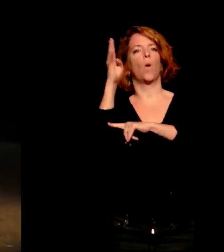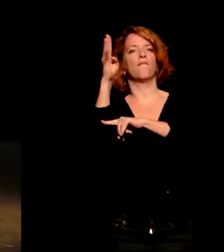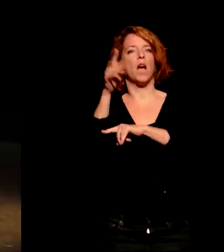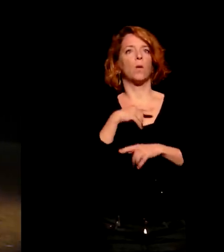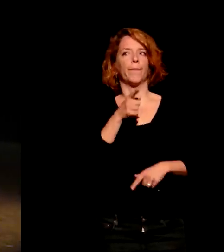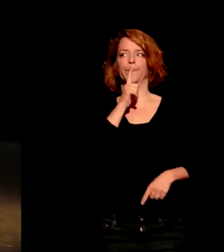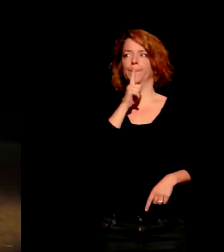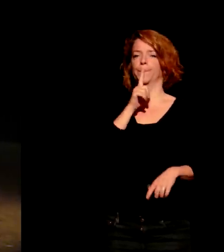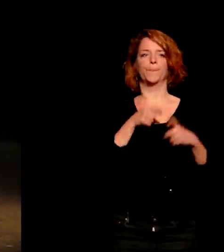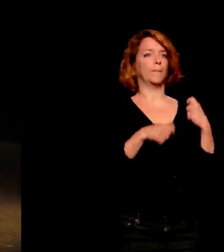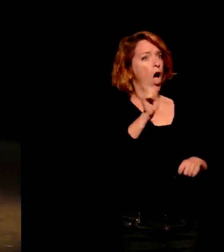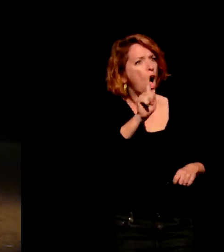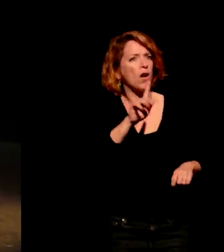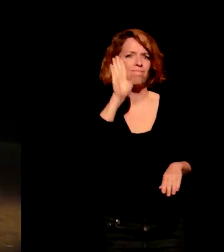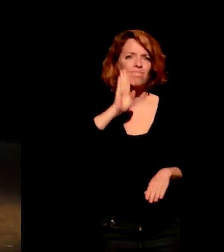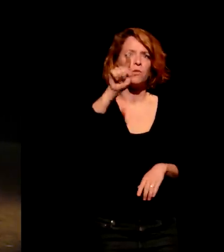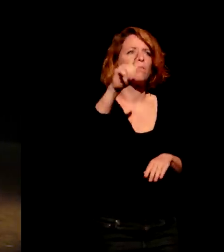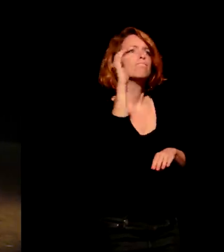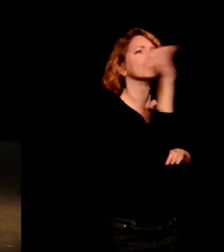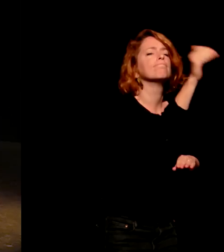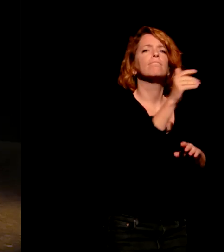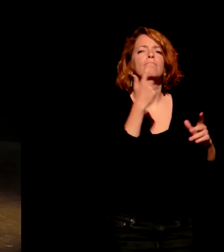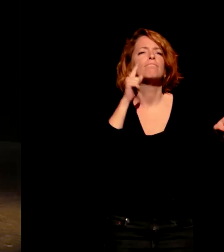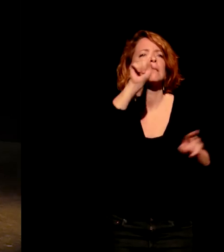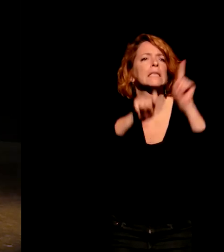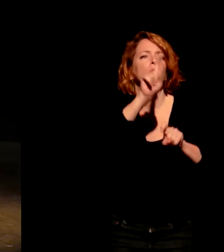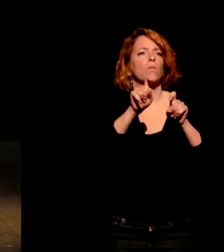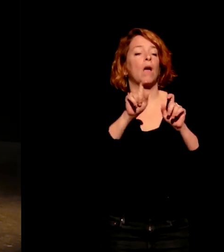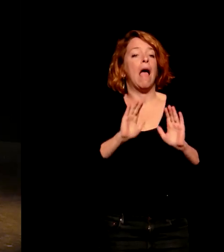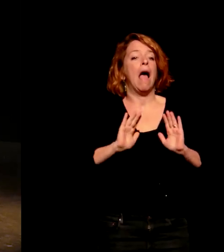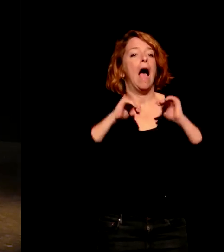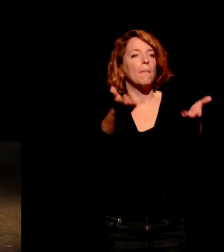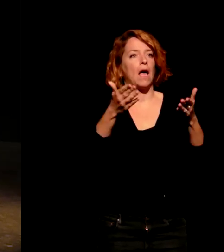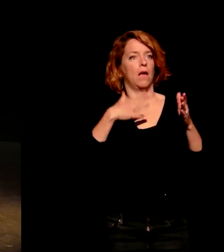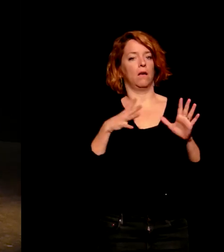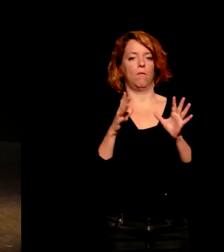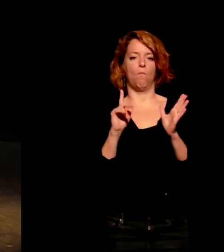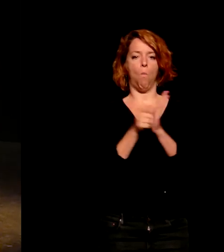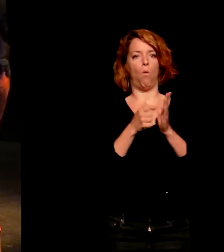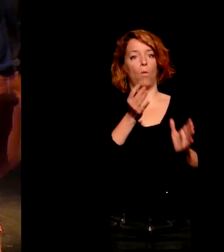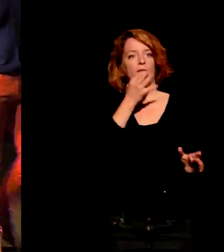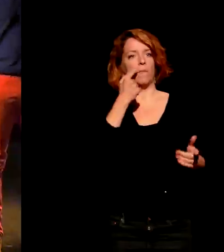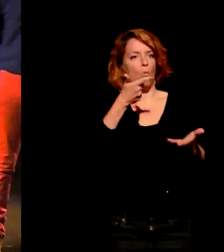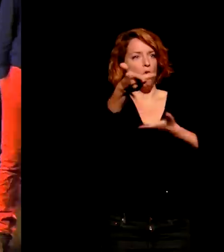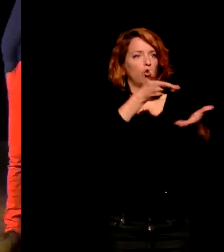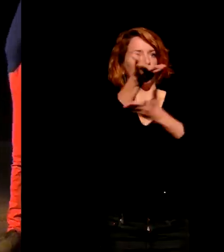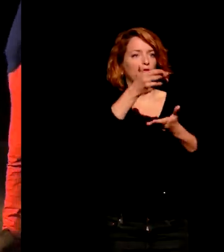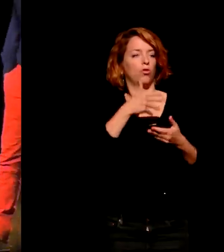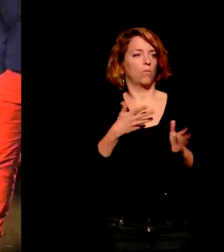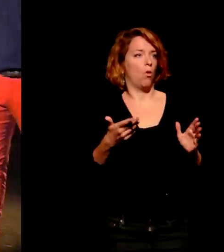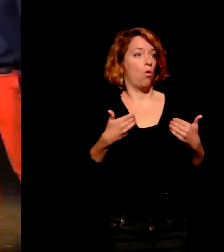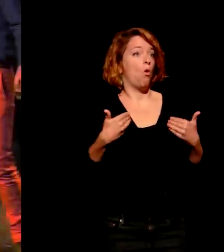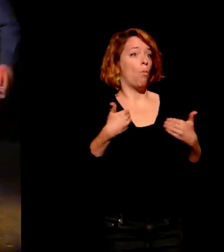si vous avez envie, n'hésitez pas, et puis surtout, il y aura un espace de débat après pour confronter. Je dis pas que tout ce que je dis est vrai, en tout cas, tout ce que je